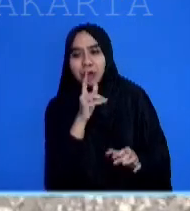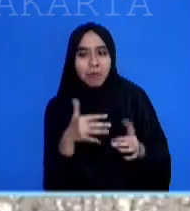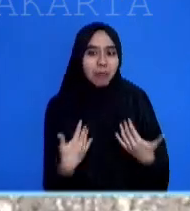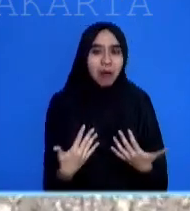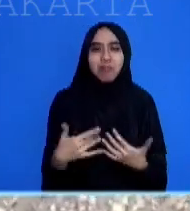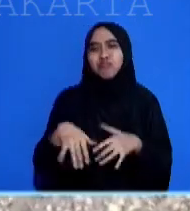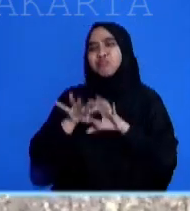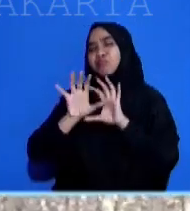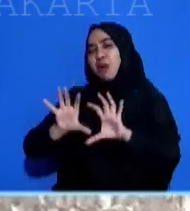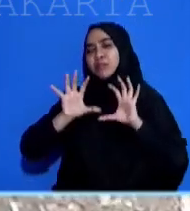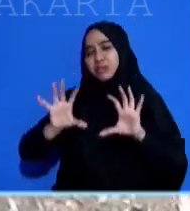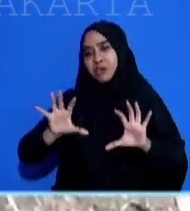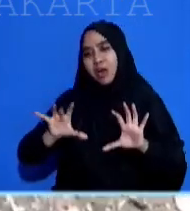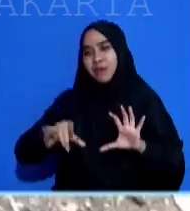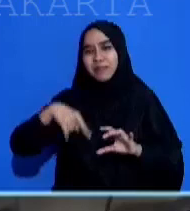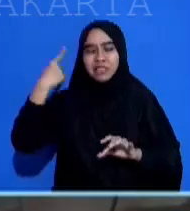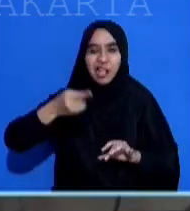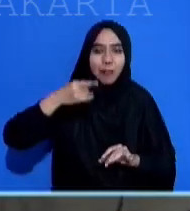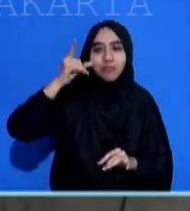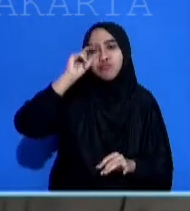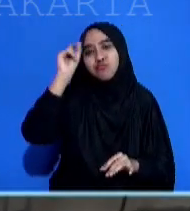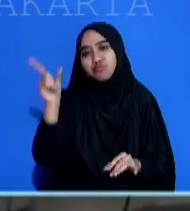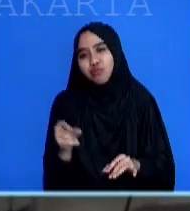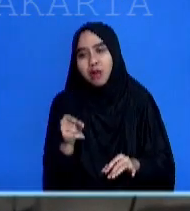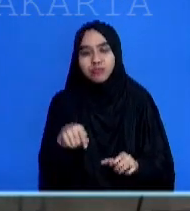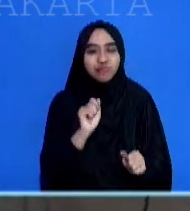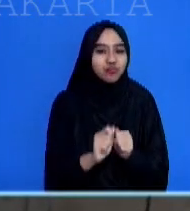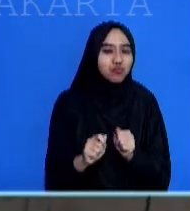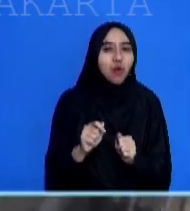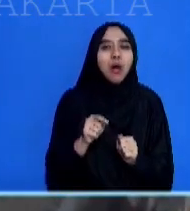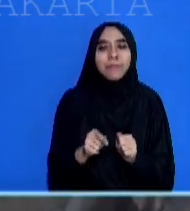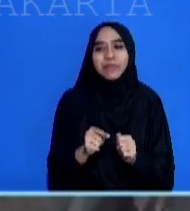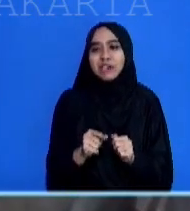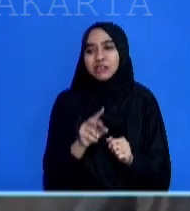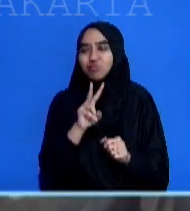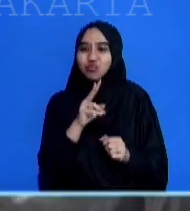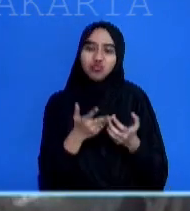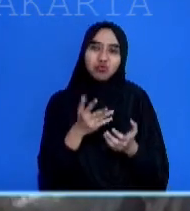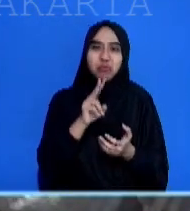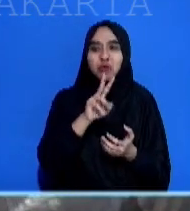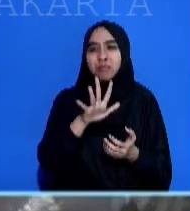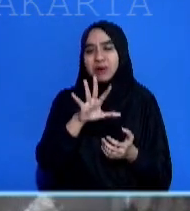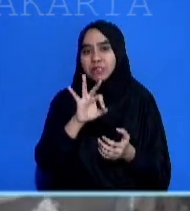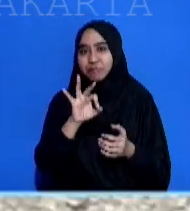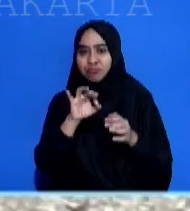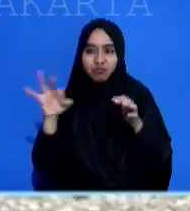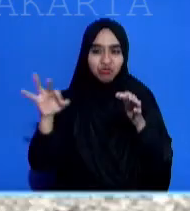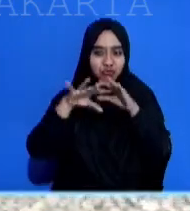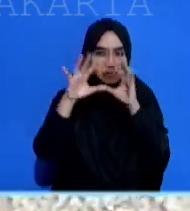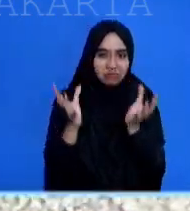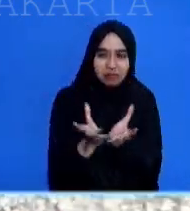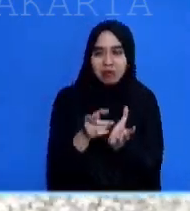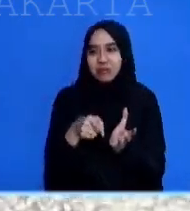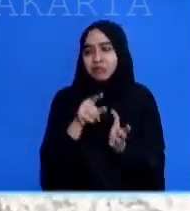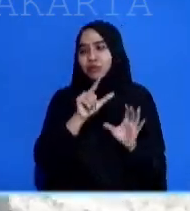Pak saben wulanipun ngatijan saget damelgo sakareng Kanti pengaos P saben